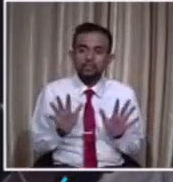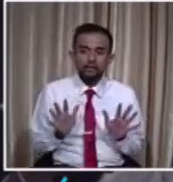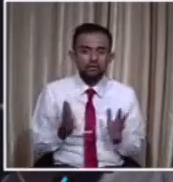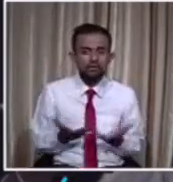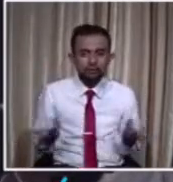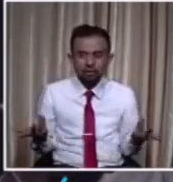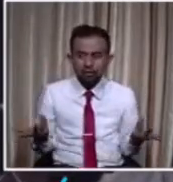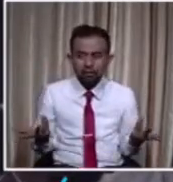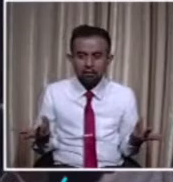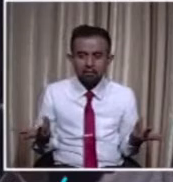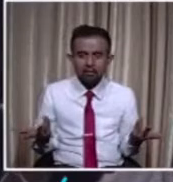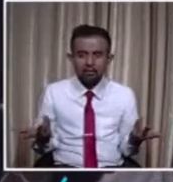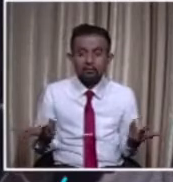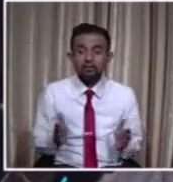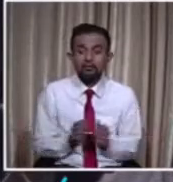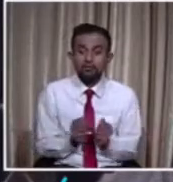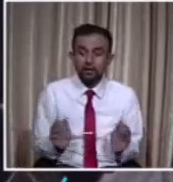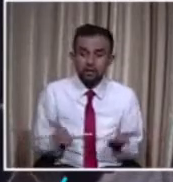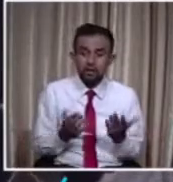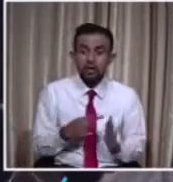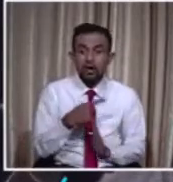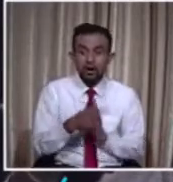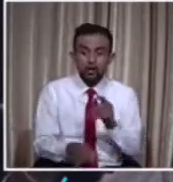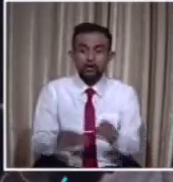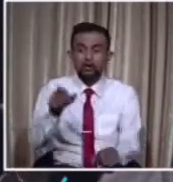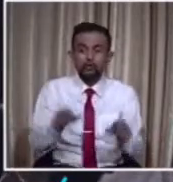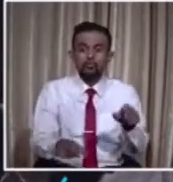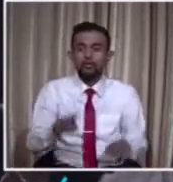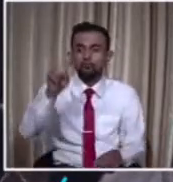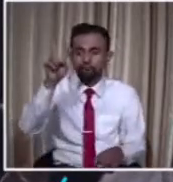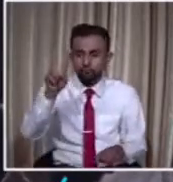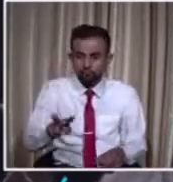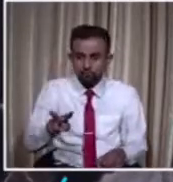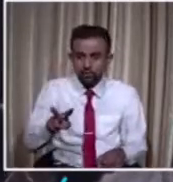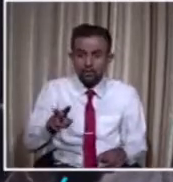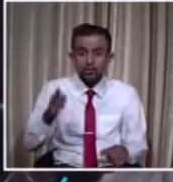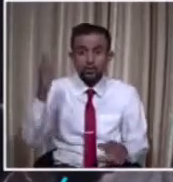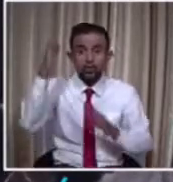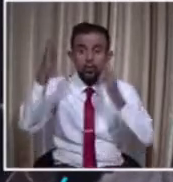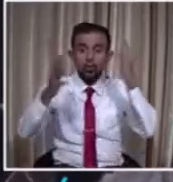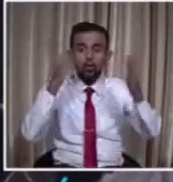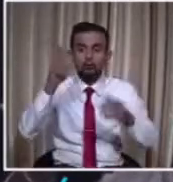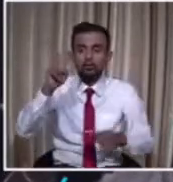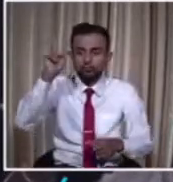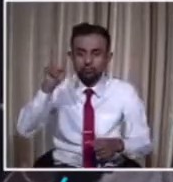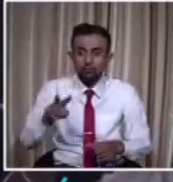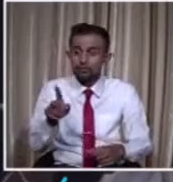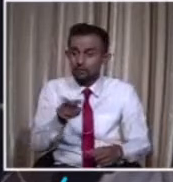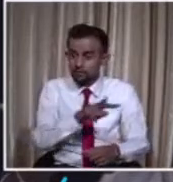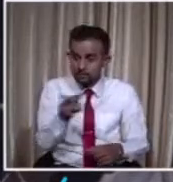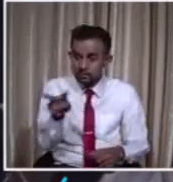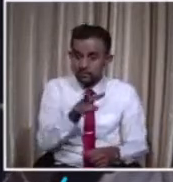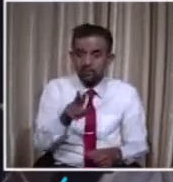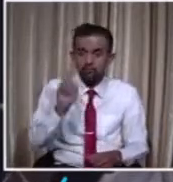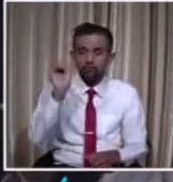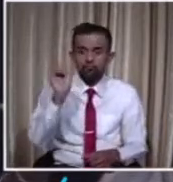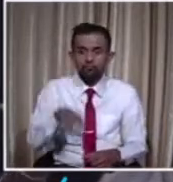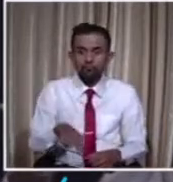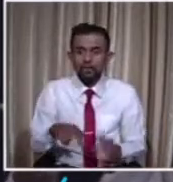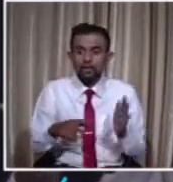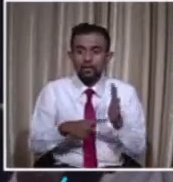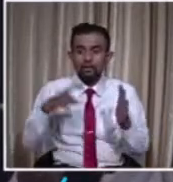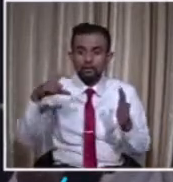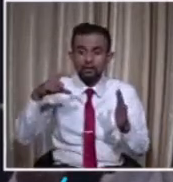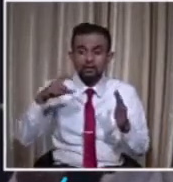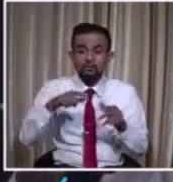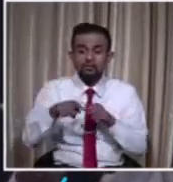නැහැ. ඒක කරන්න නම් රටේ ජනතාවගේ විශ්වාසයයි ජාත්‍යන්තර විශ්වාසයයි දෙකම දිනාගෙන තාක්ෂණික